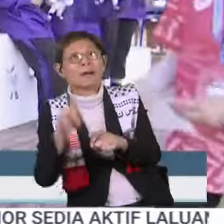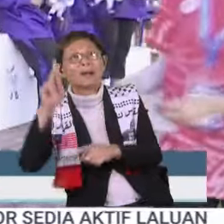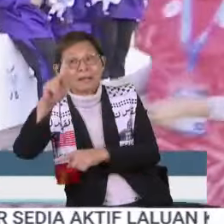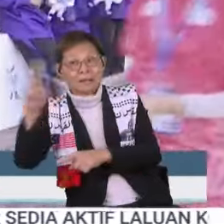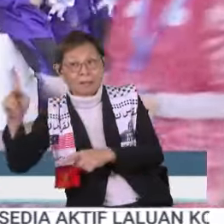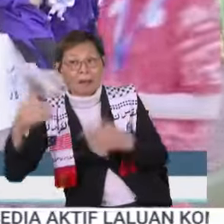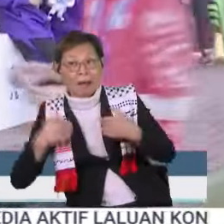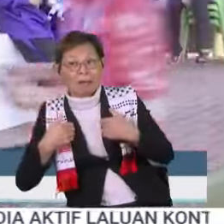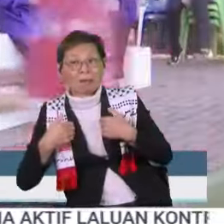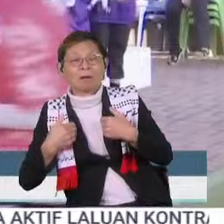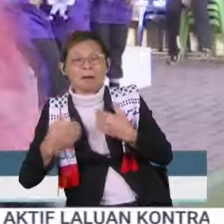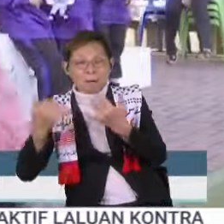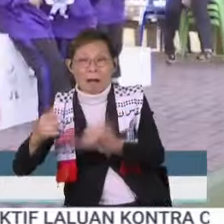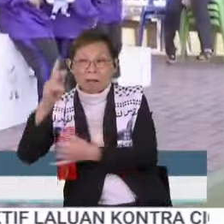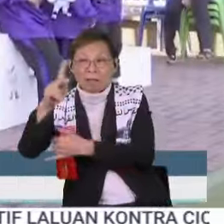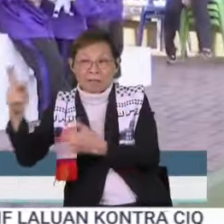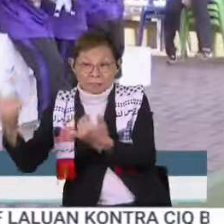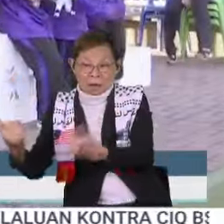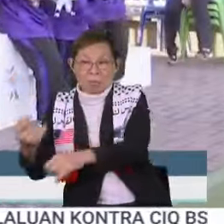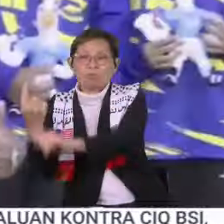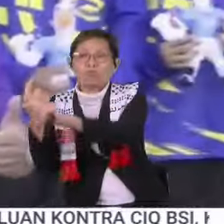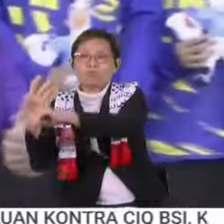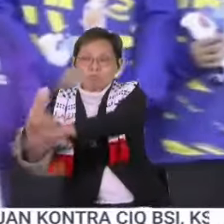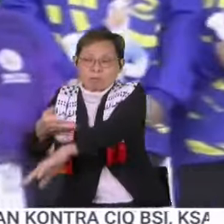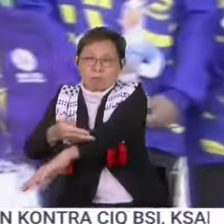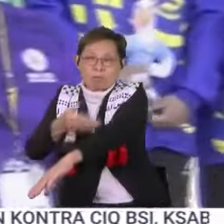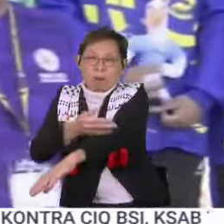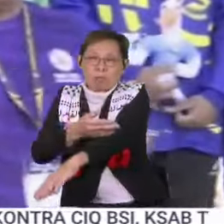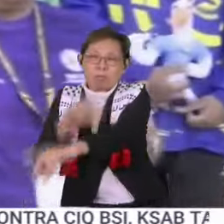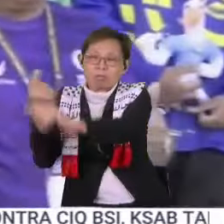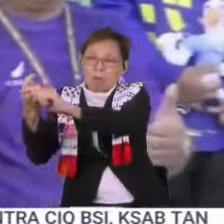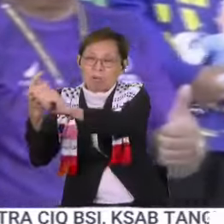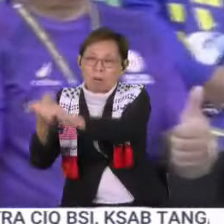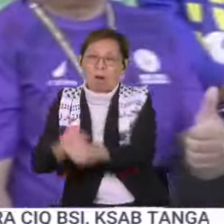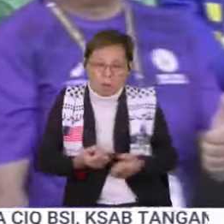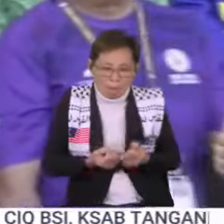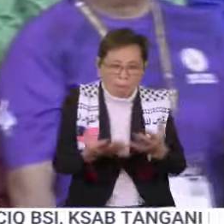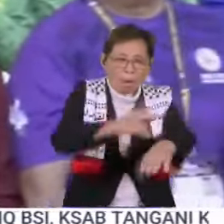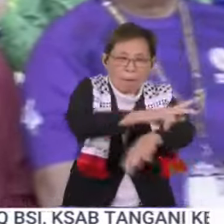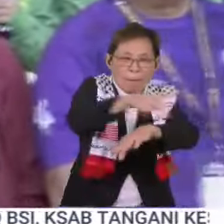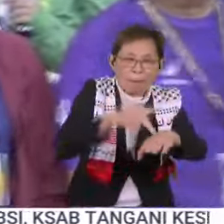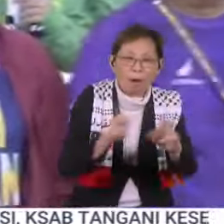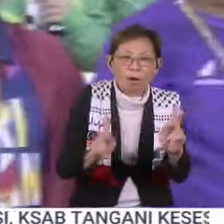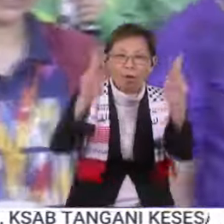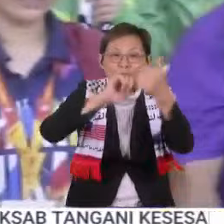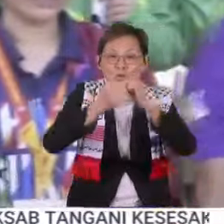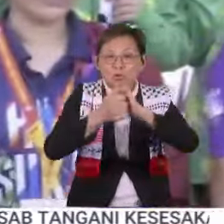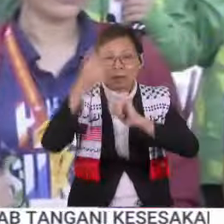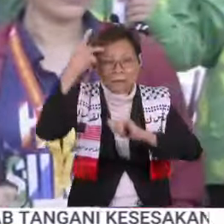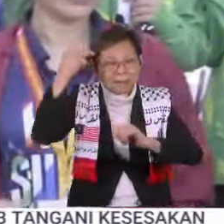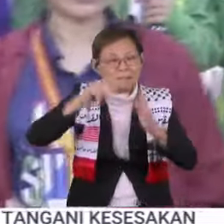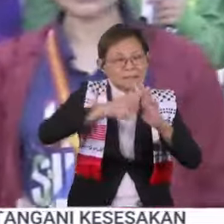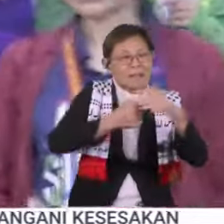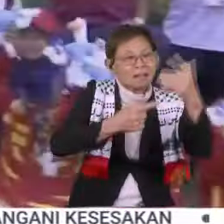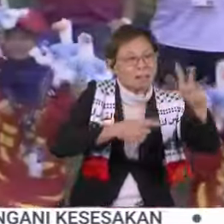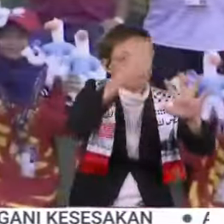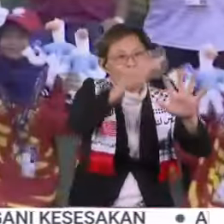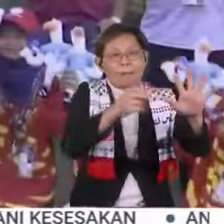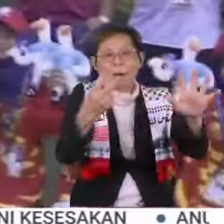yang mana pada masa ini sedang dinaik taraf. Acara Bowling Padang yang berlangsung di Kompleks Sukan Keningau sejak 15 Disember